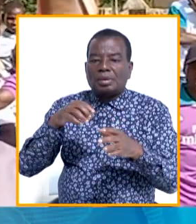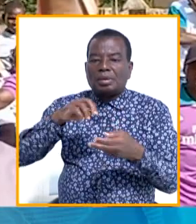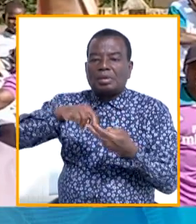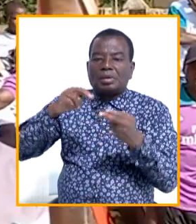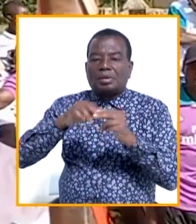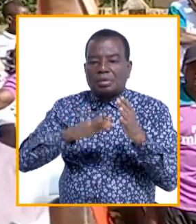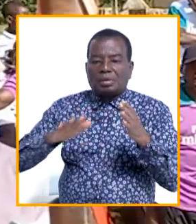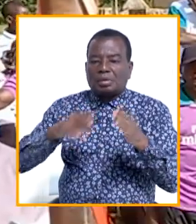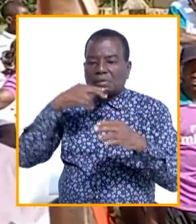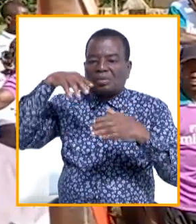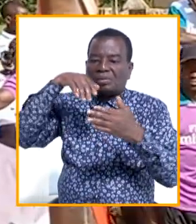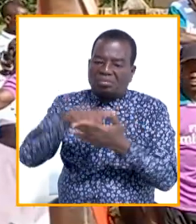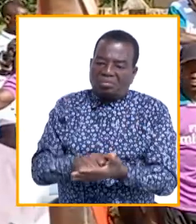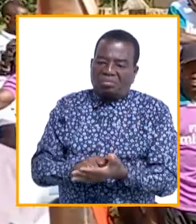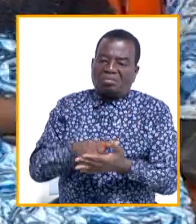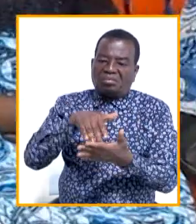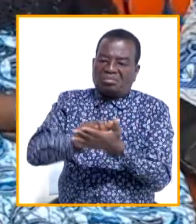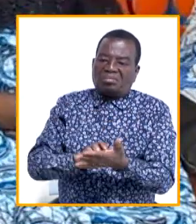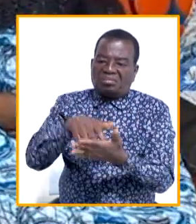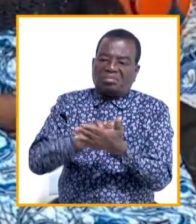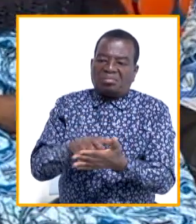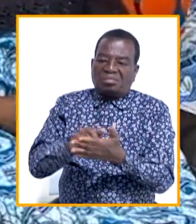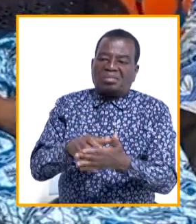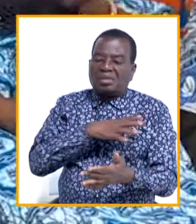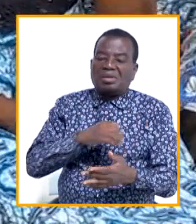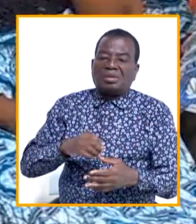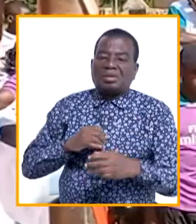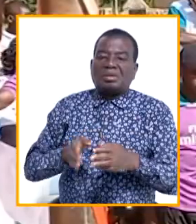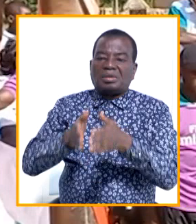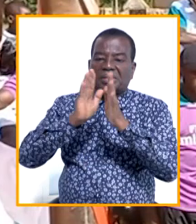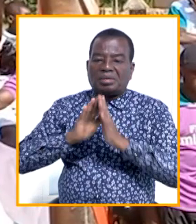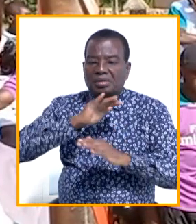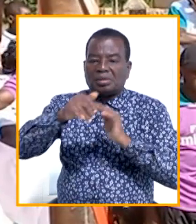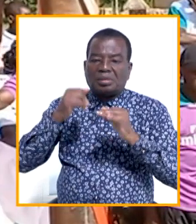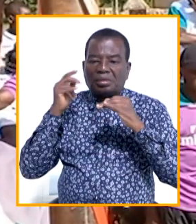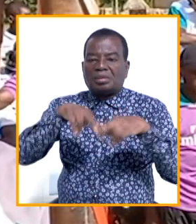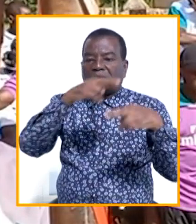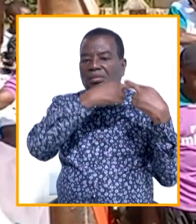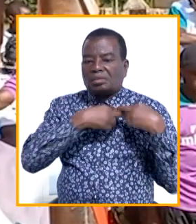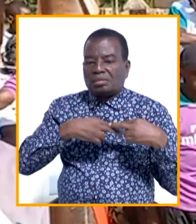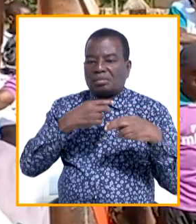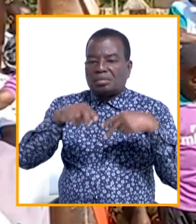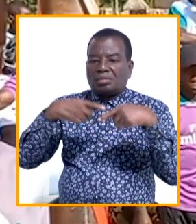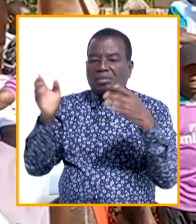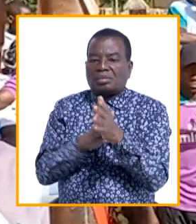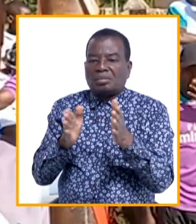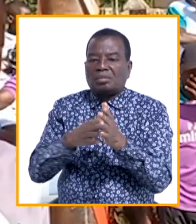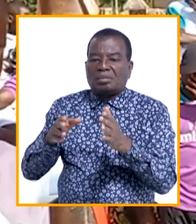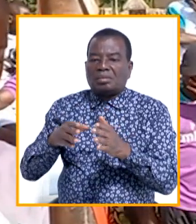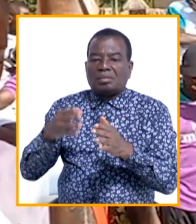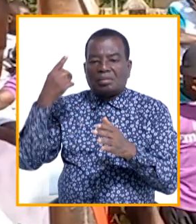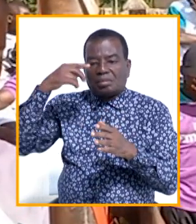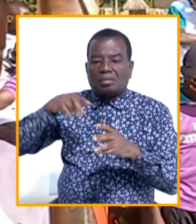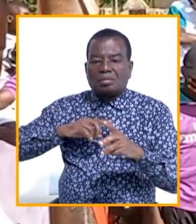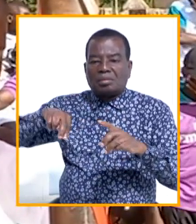instruit les responsables de l'école l'p pour que ensemble autour d'une table nous puissions